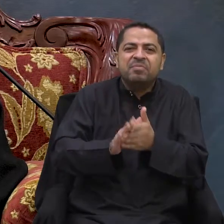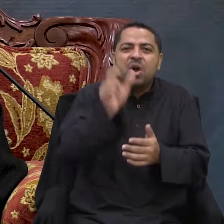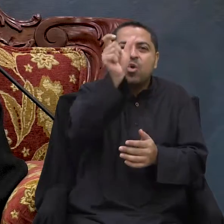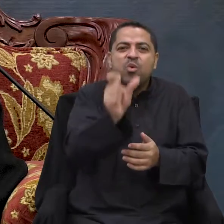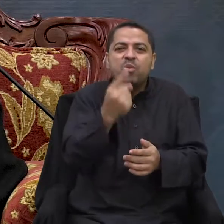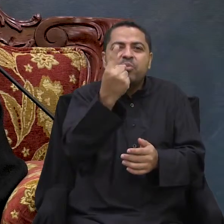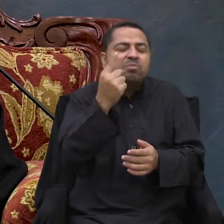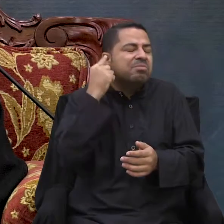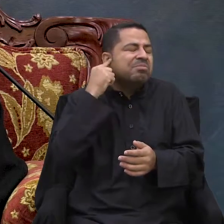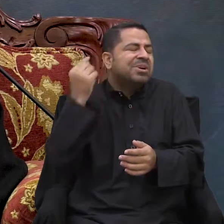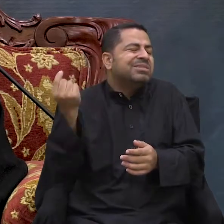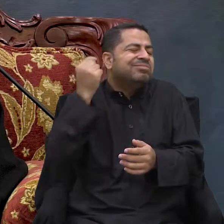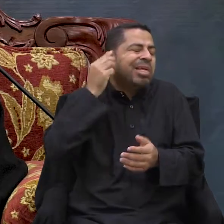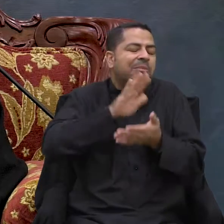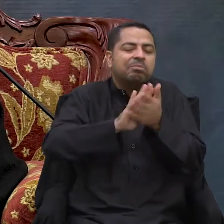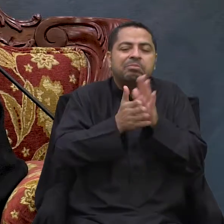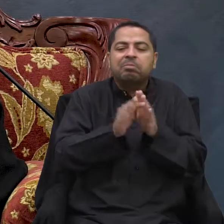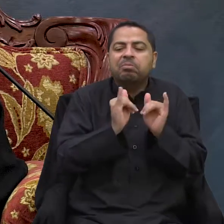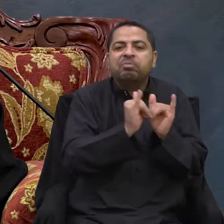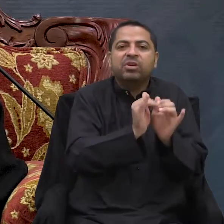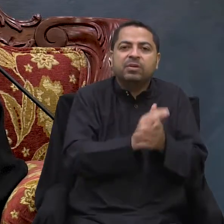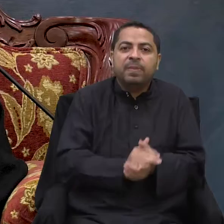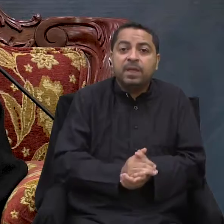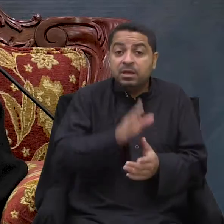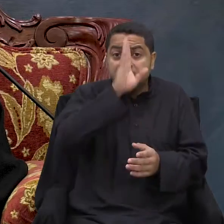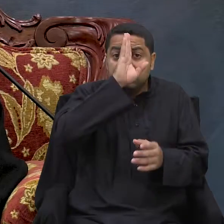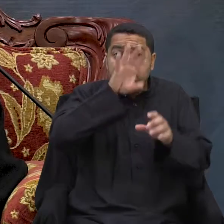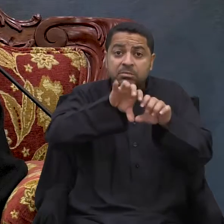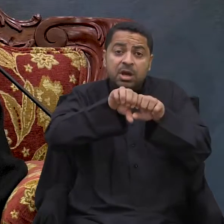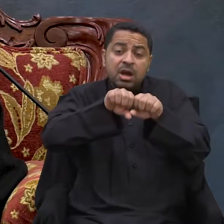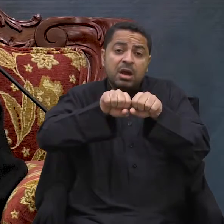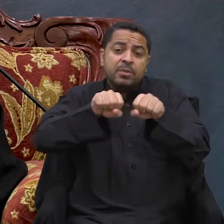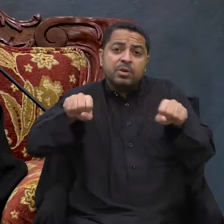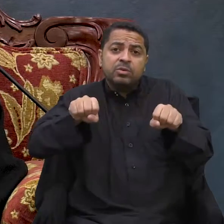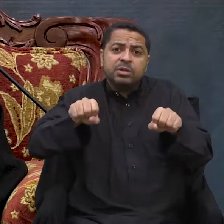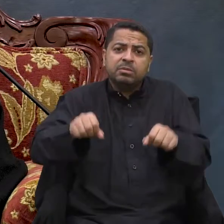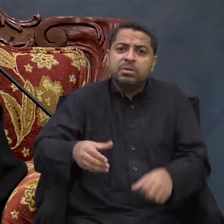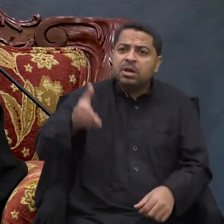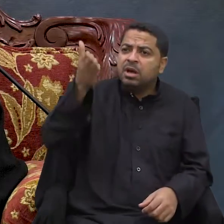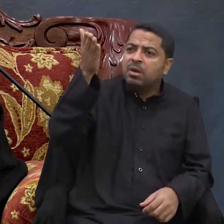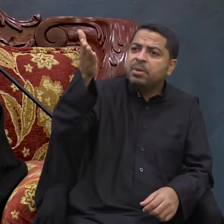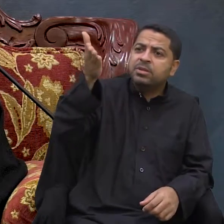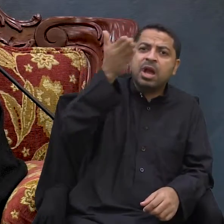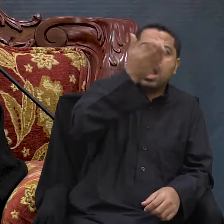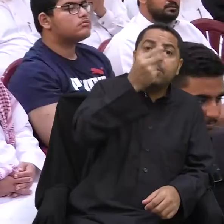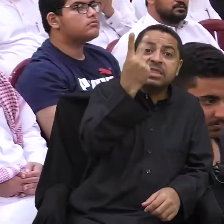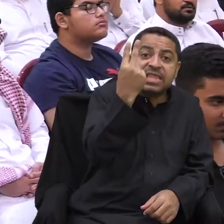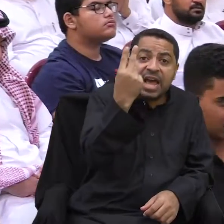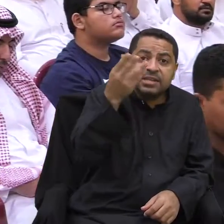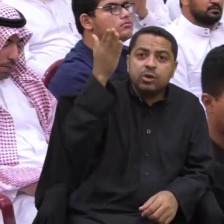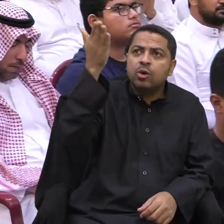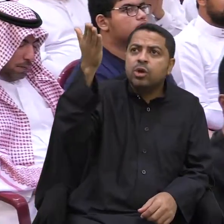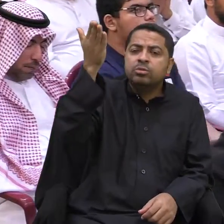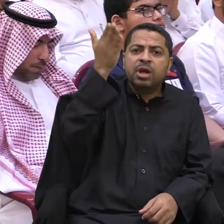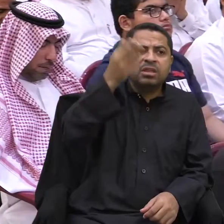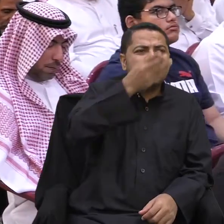منهم الآذان. فجاء الإمام الحسين وخطب خطبته الثانية